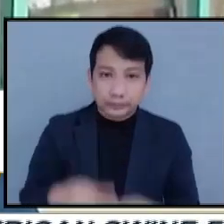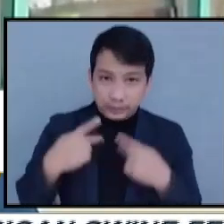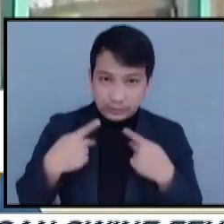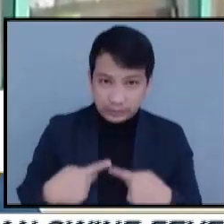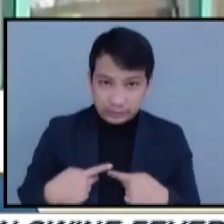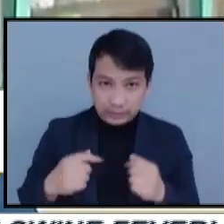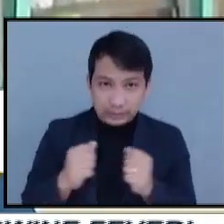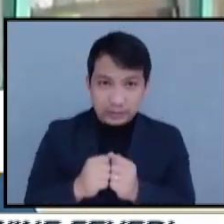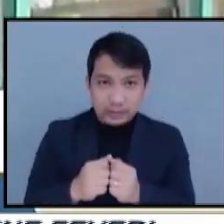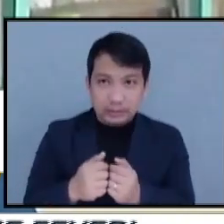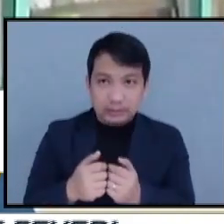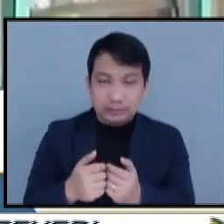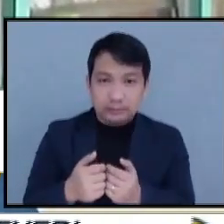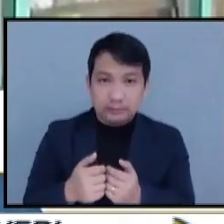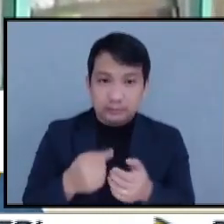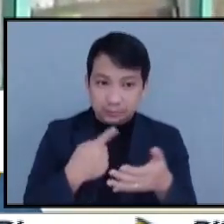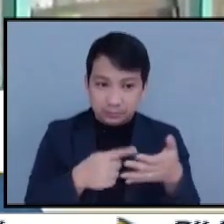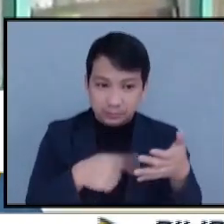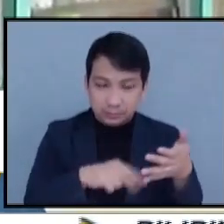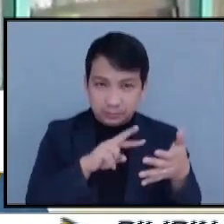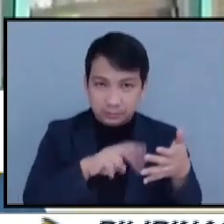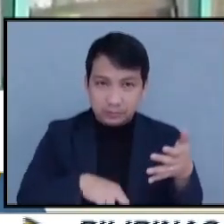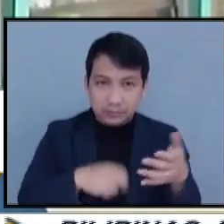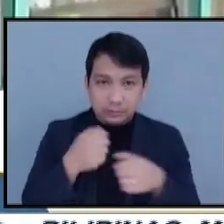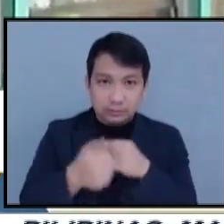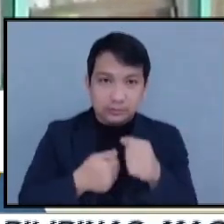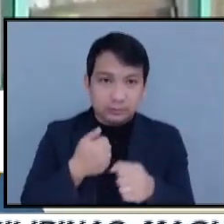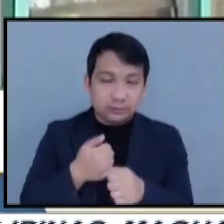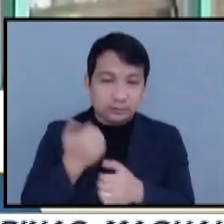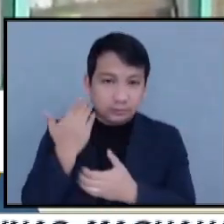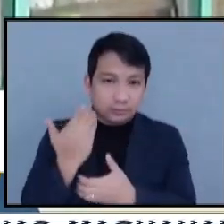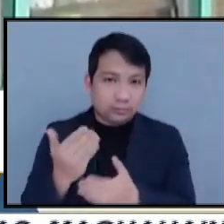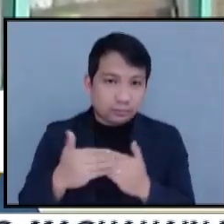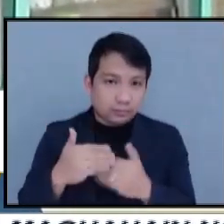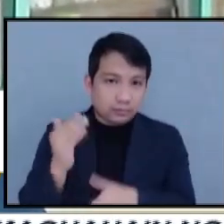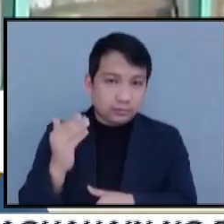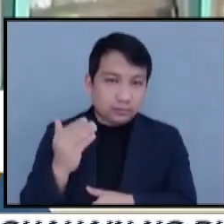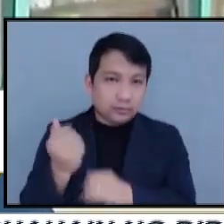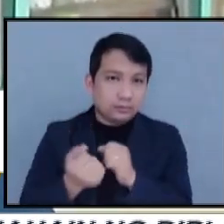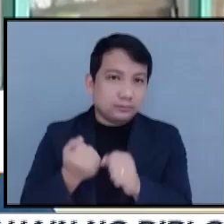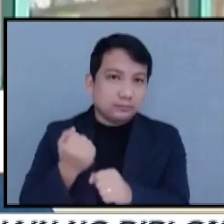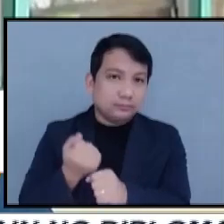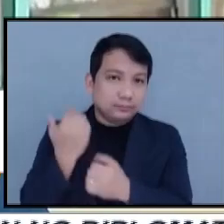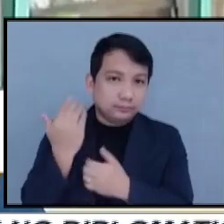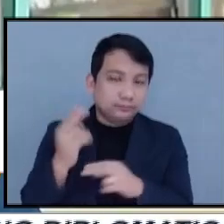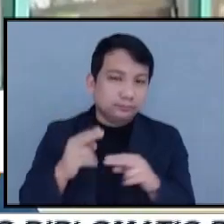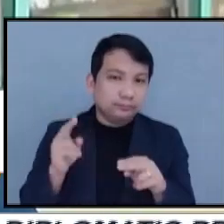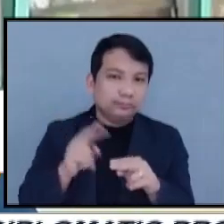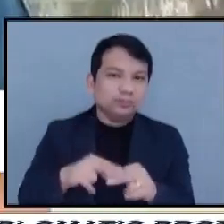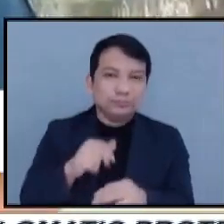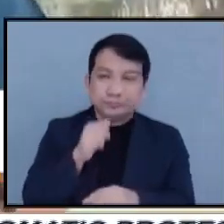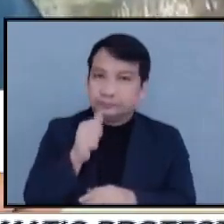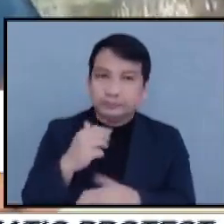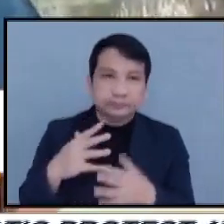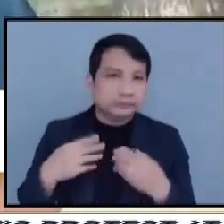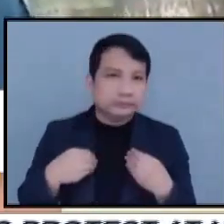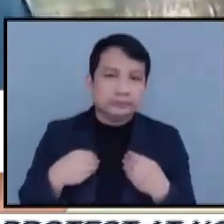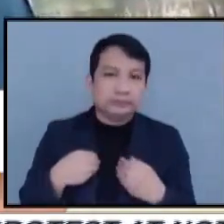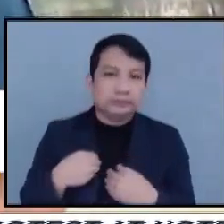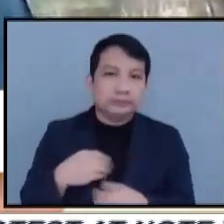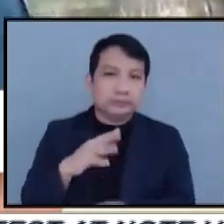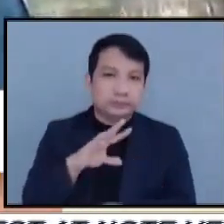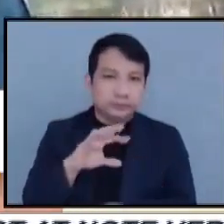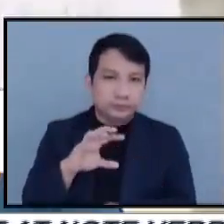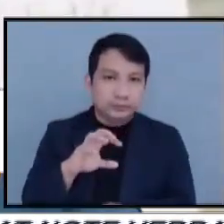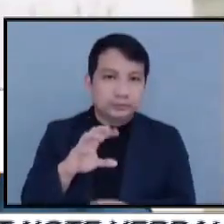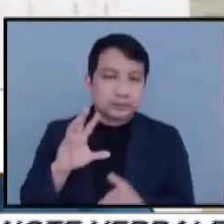Physical check-up namin, annual PE namin, taon-taon po yun. Hindi namin nararamdaman yung 500 pesos. Ang hinaing na yan